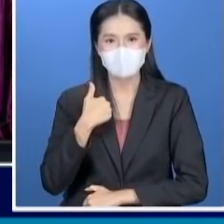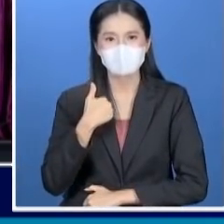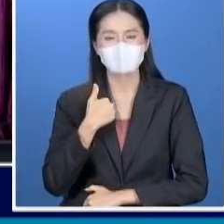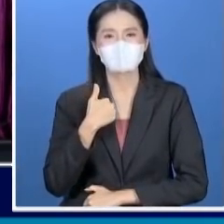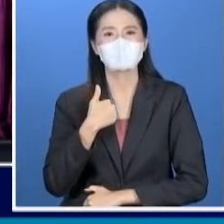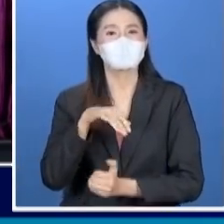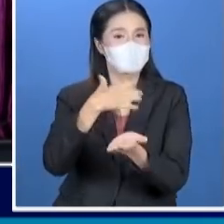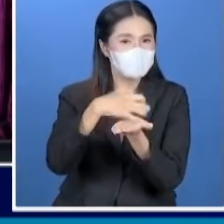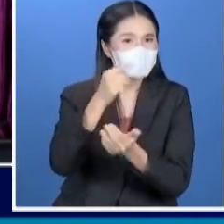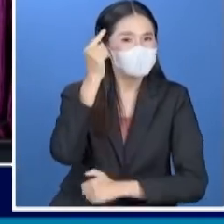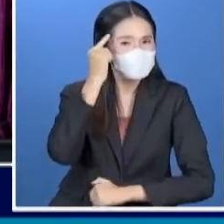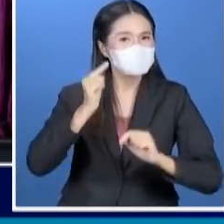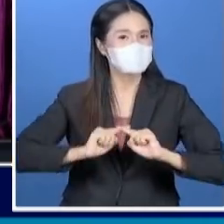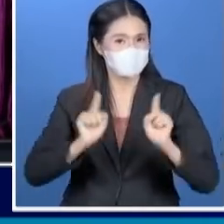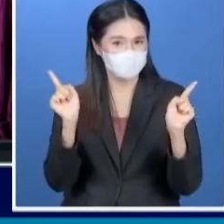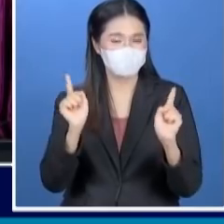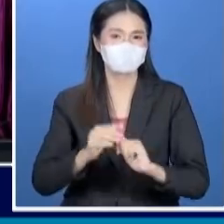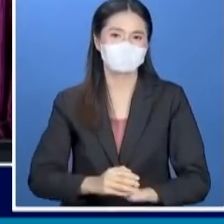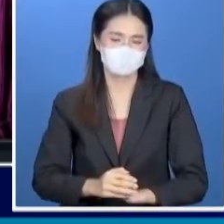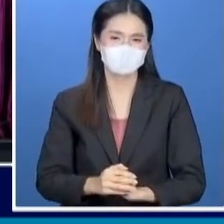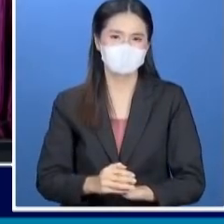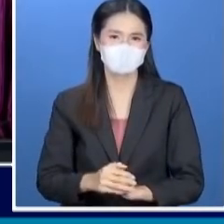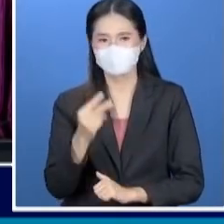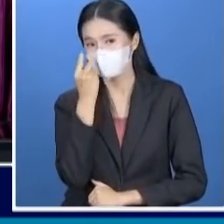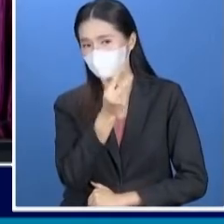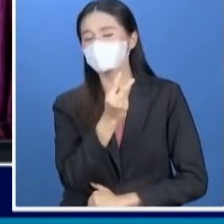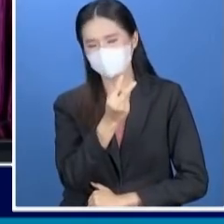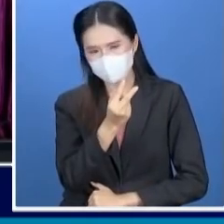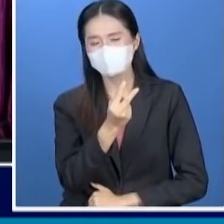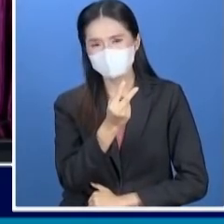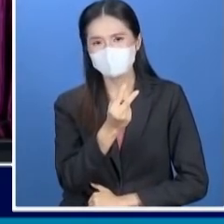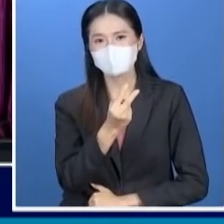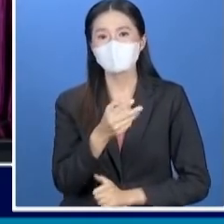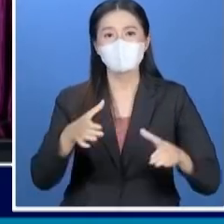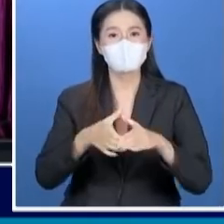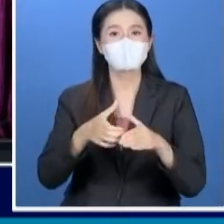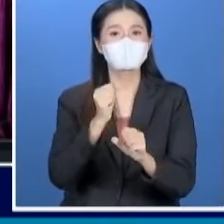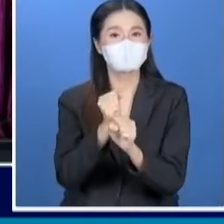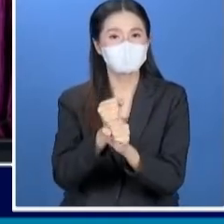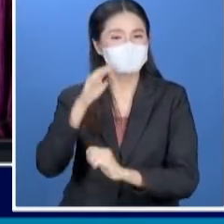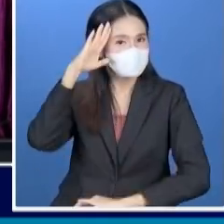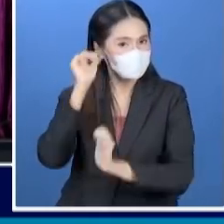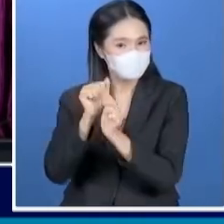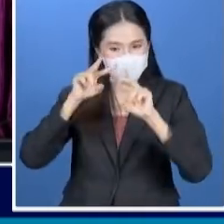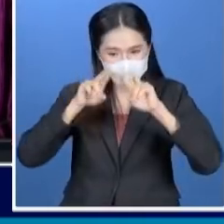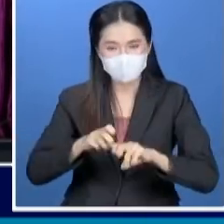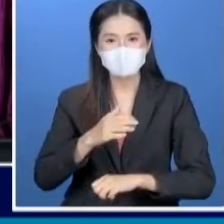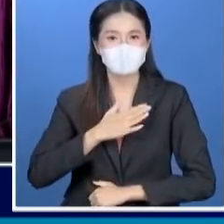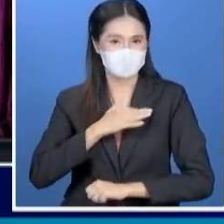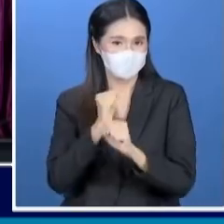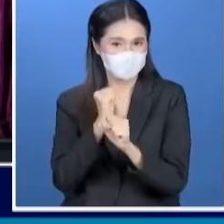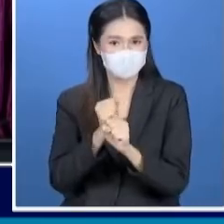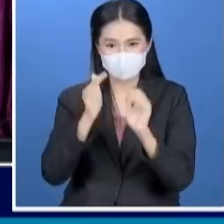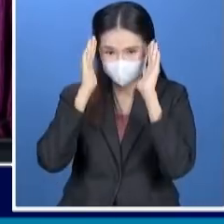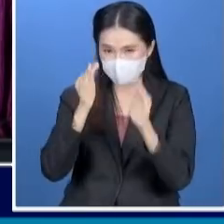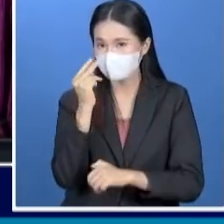ำเสนอหรือมีความคิดเห็นต่างนะครับคงจะทำให้พิสูจน์ทราบได้ว่าคณะทำงานสืบสวนสอบสวนนั้นมีเจตนาจริงที่จะ